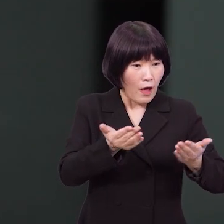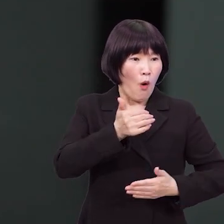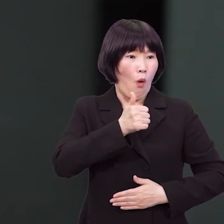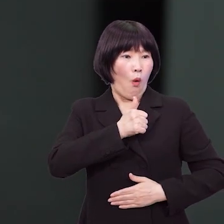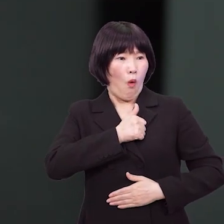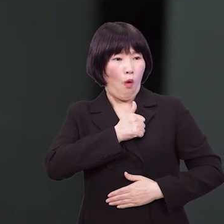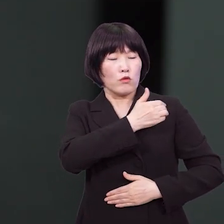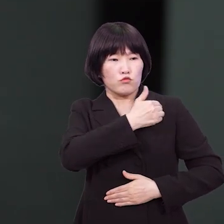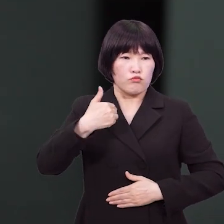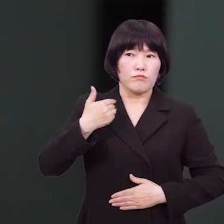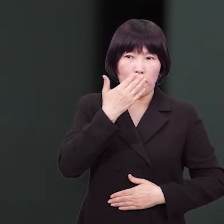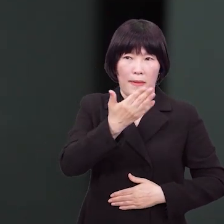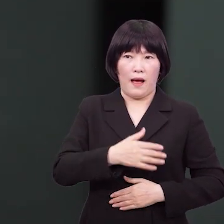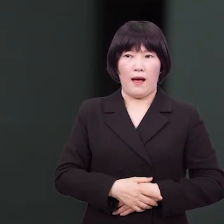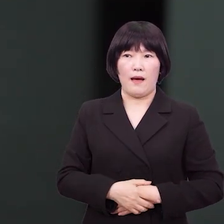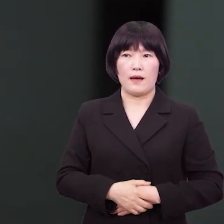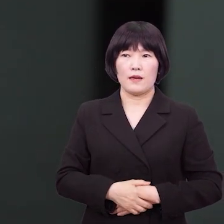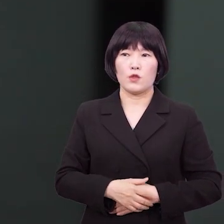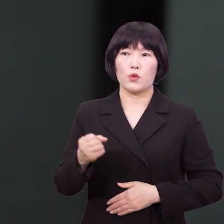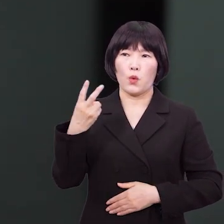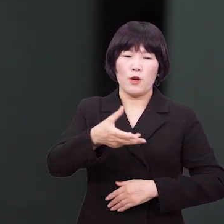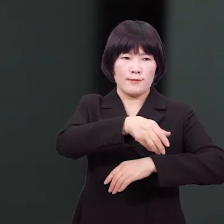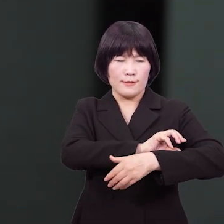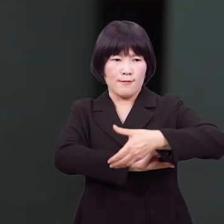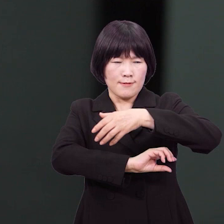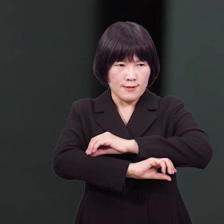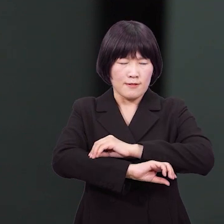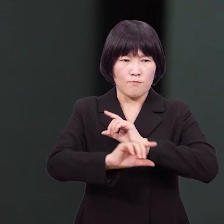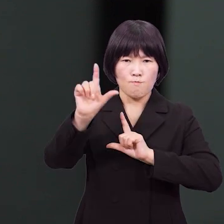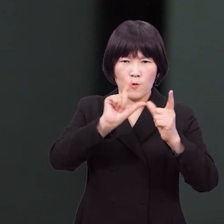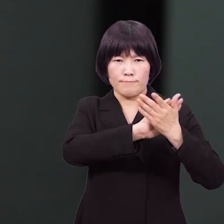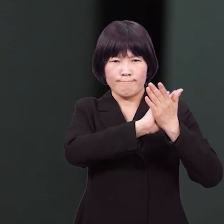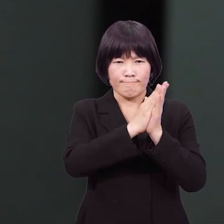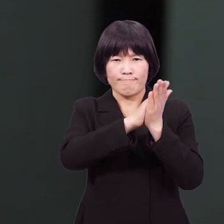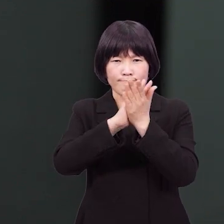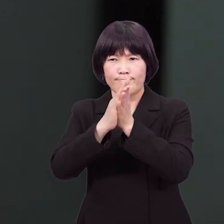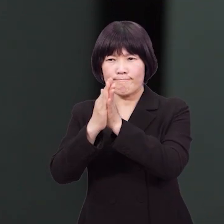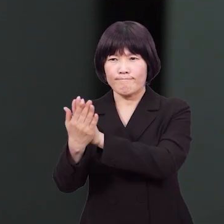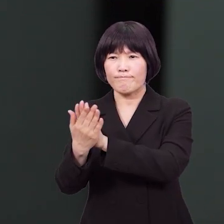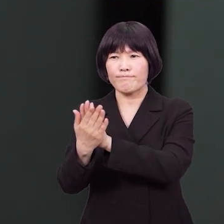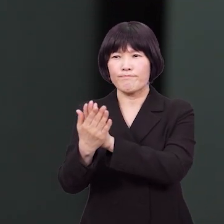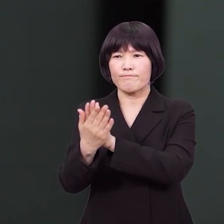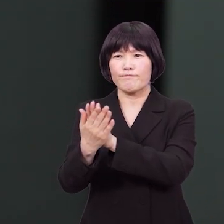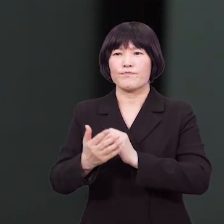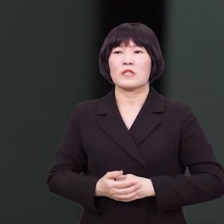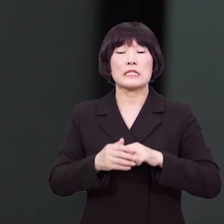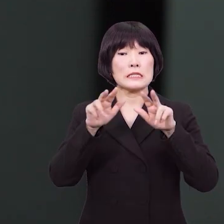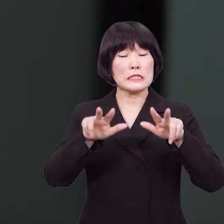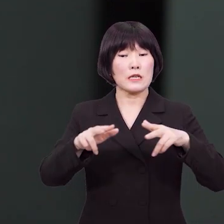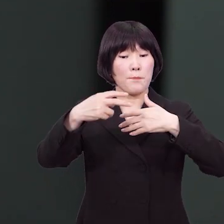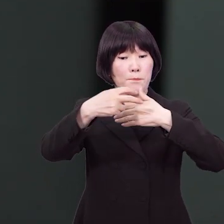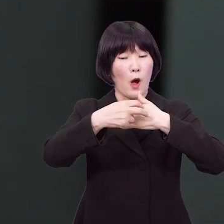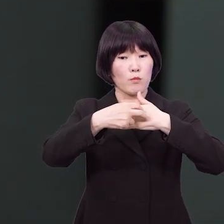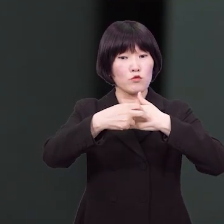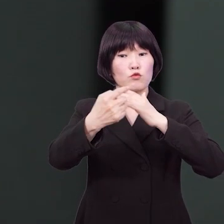그리고 조금씩 적극적인 모습으로 변해가는 걸 느낄 수 있었어요. 지금은 병원에 방문하는 고객에게